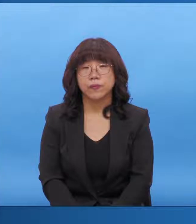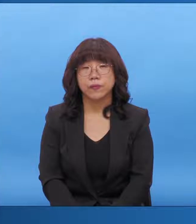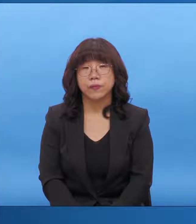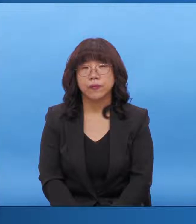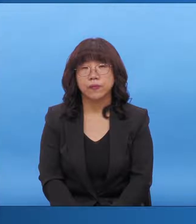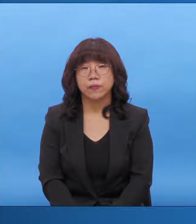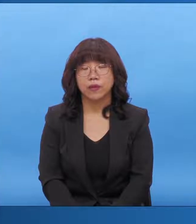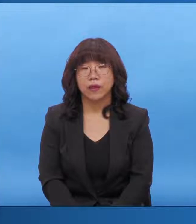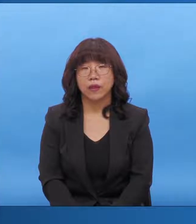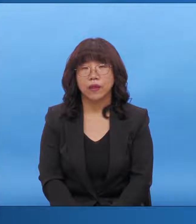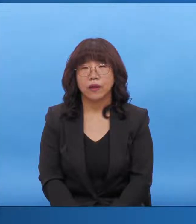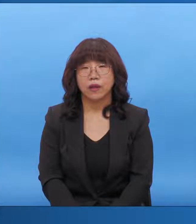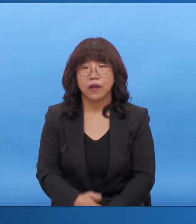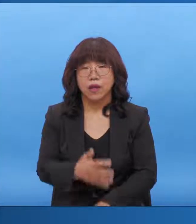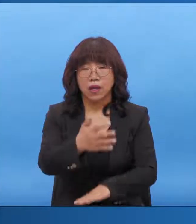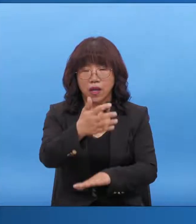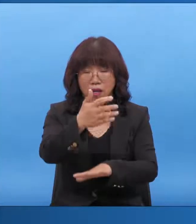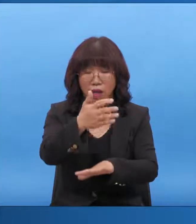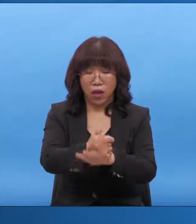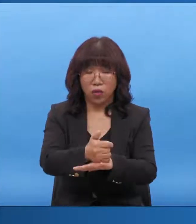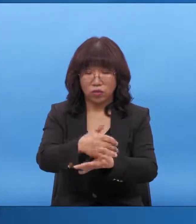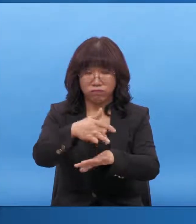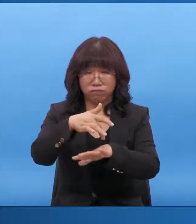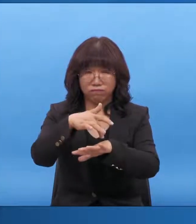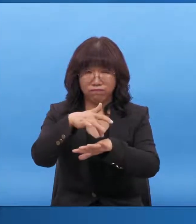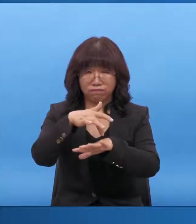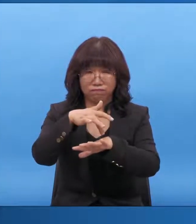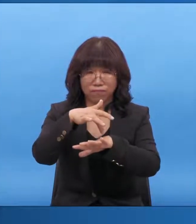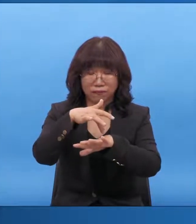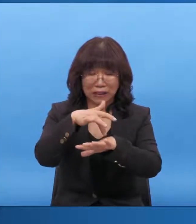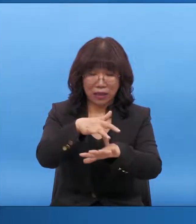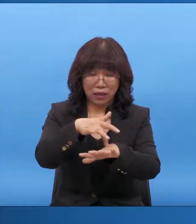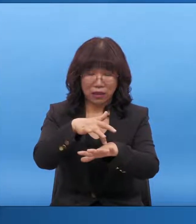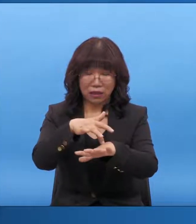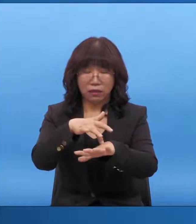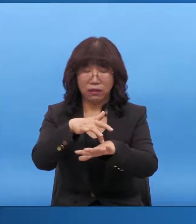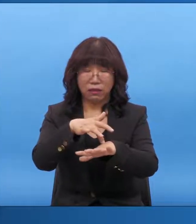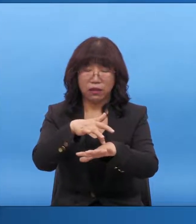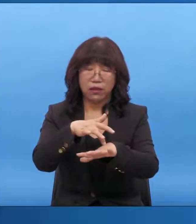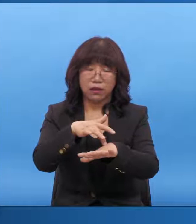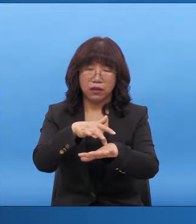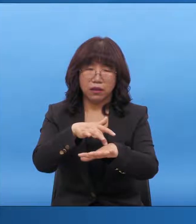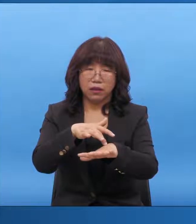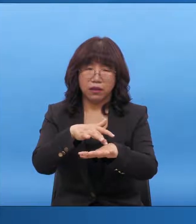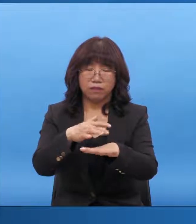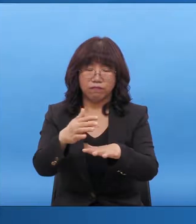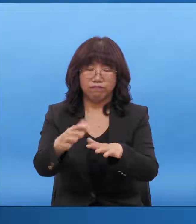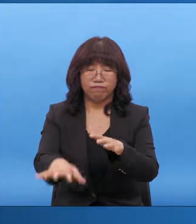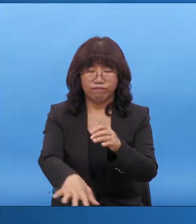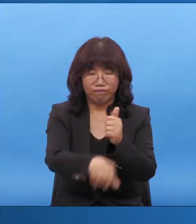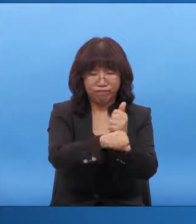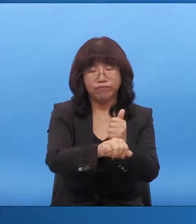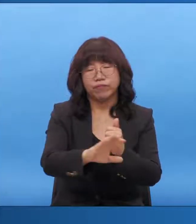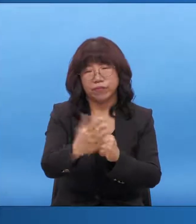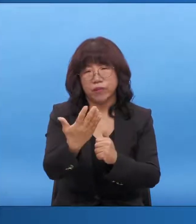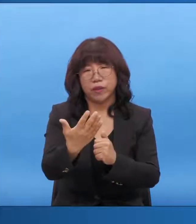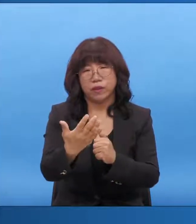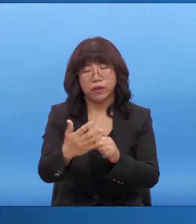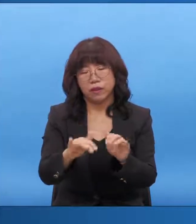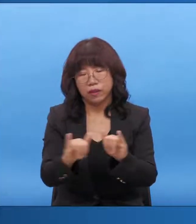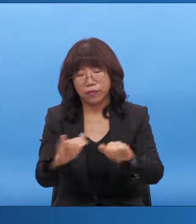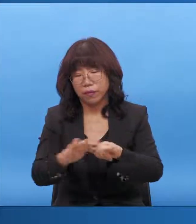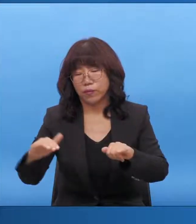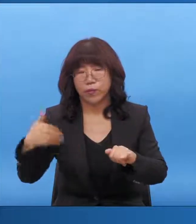만드는 운동인데도 아무도 모르잖아요. And of course, this continues, but no one knows that it's continuing. 그리고